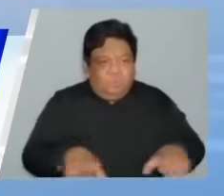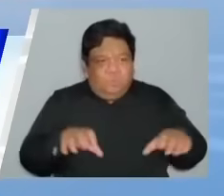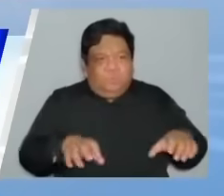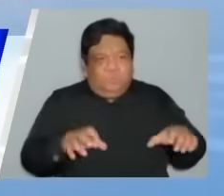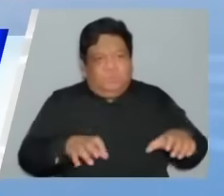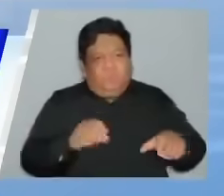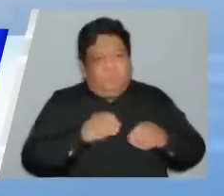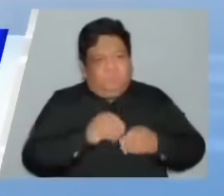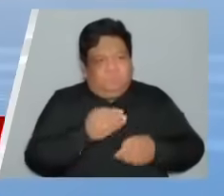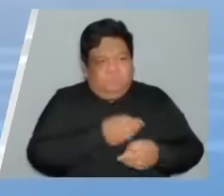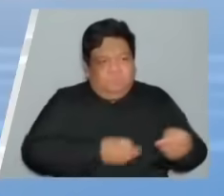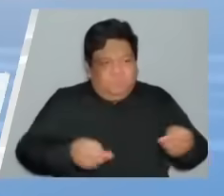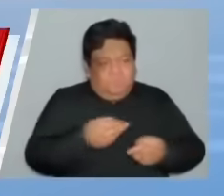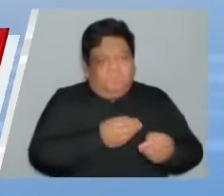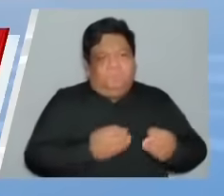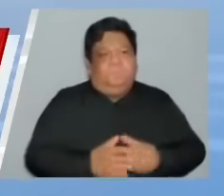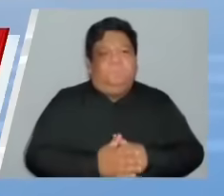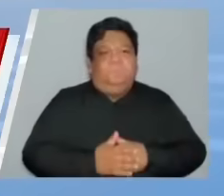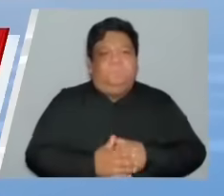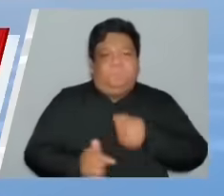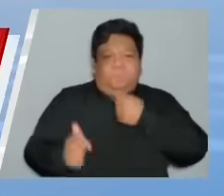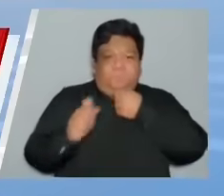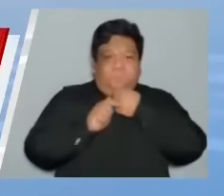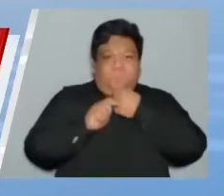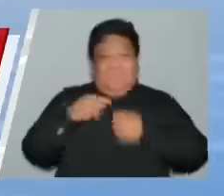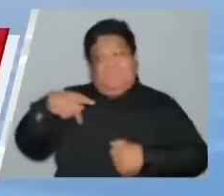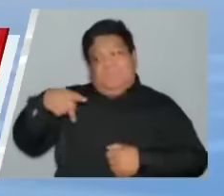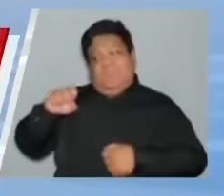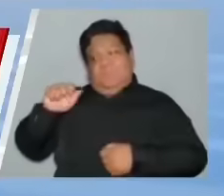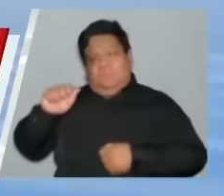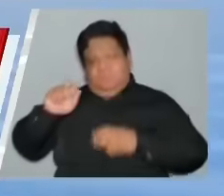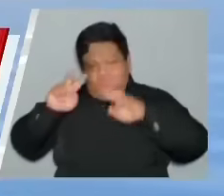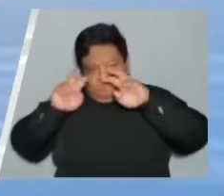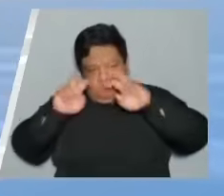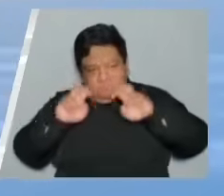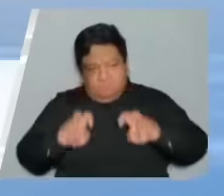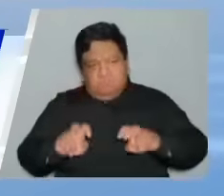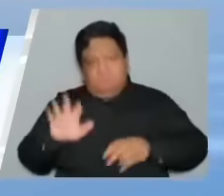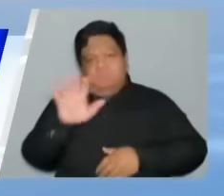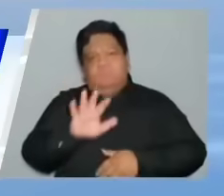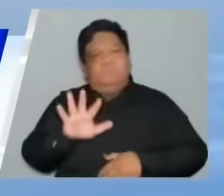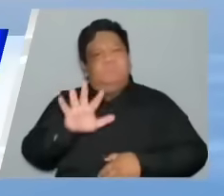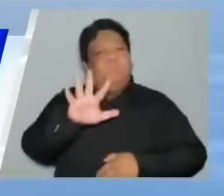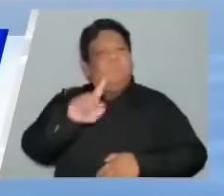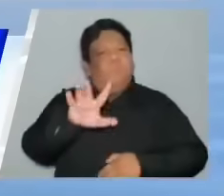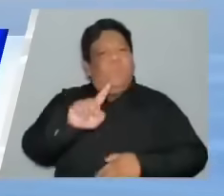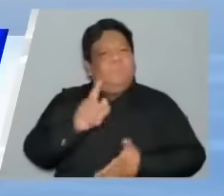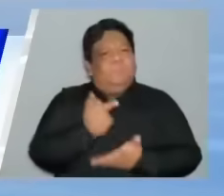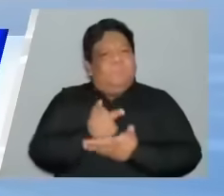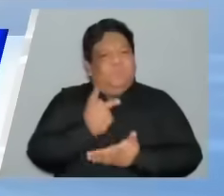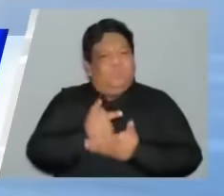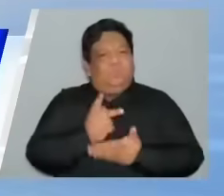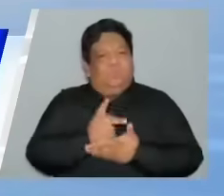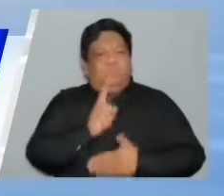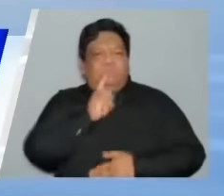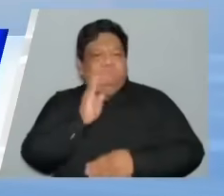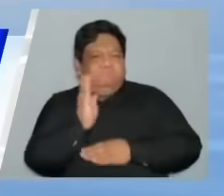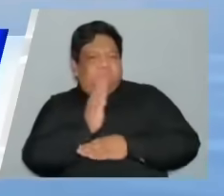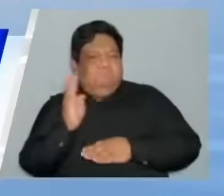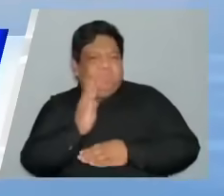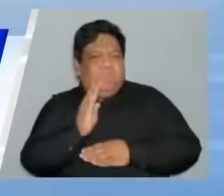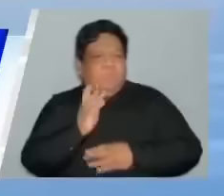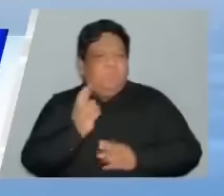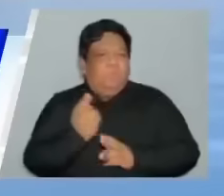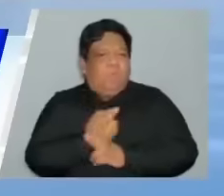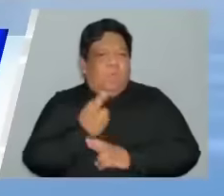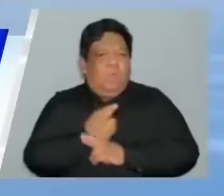datos ng Philippine Statistics Authority, umaabot sa mahigit 51 pesos kada kilo ang average price ng regular milled rice noong Marso.